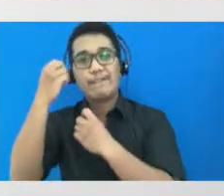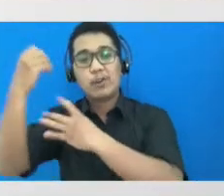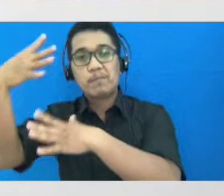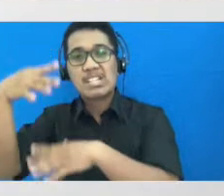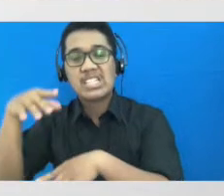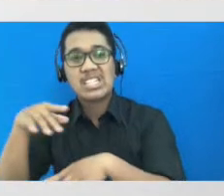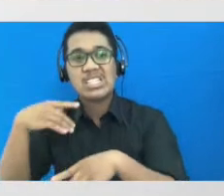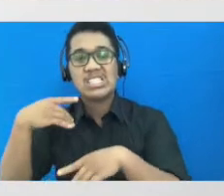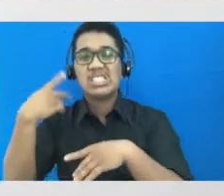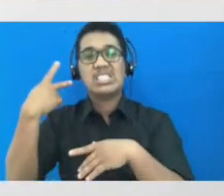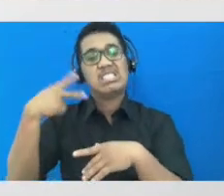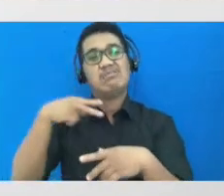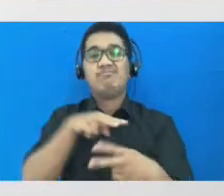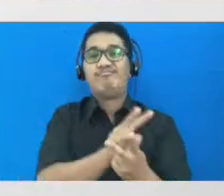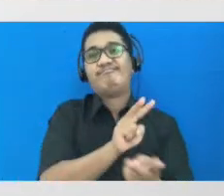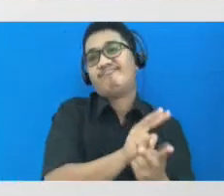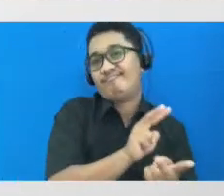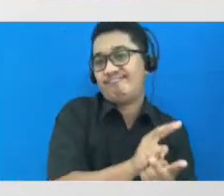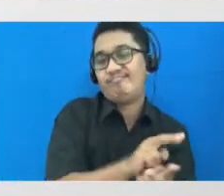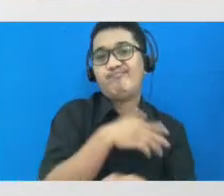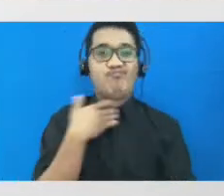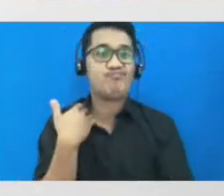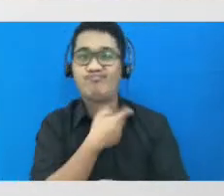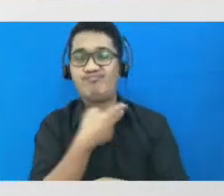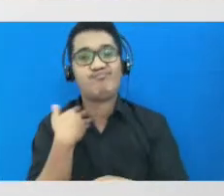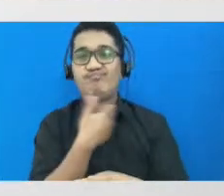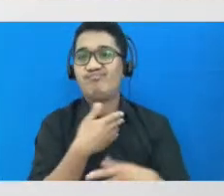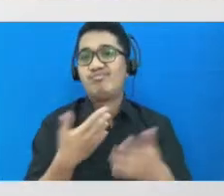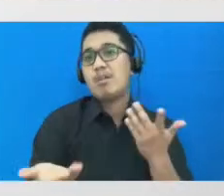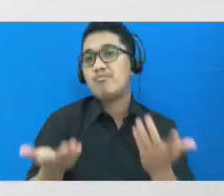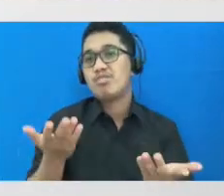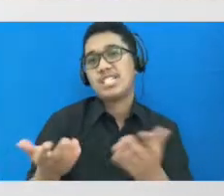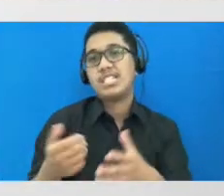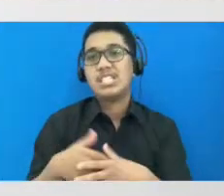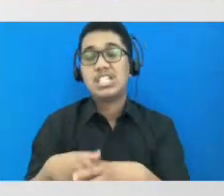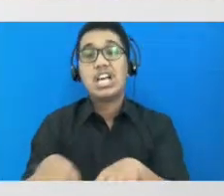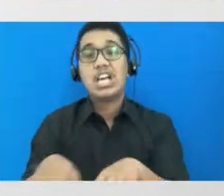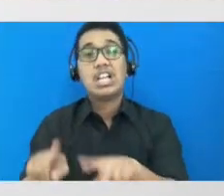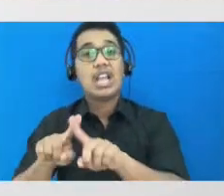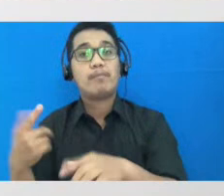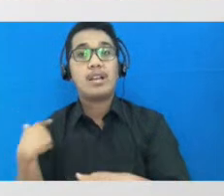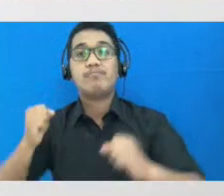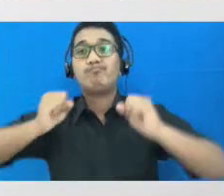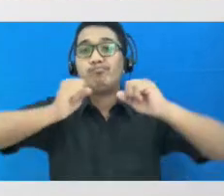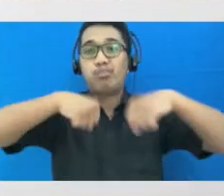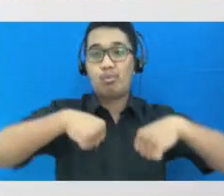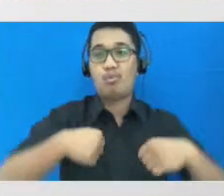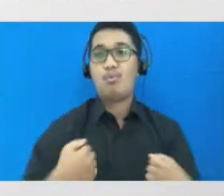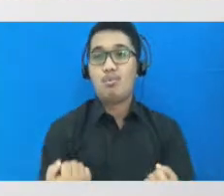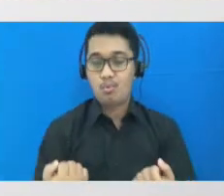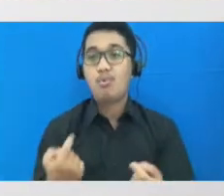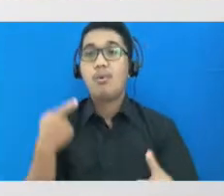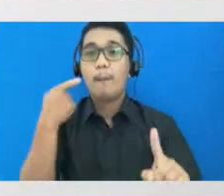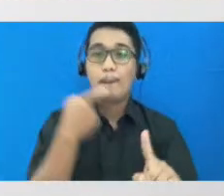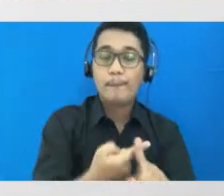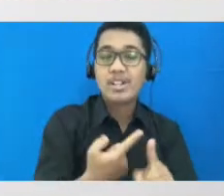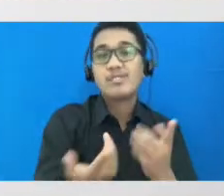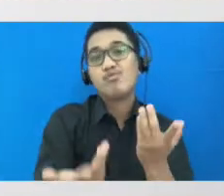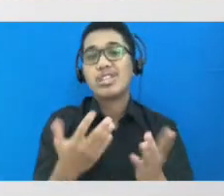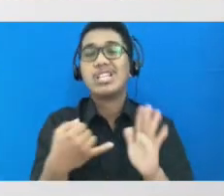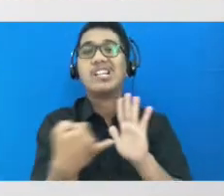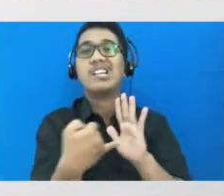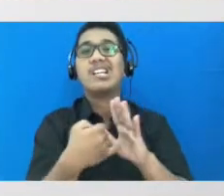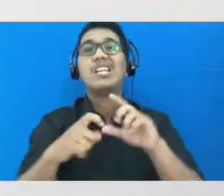seperti konten-konten pornografi yang dilakukan tanpa persetujuan dan juga konten-konten yang sifatnya SARA